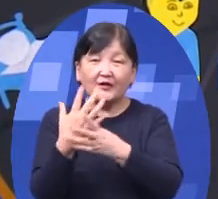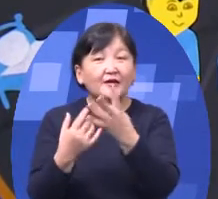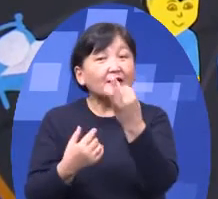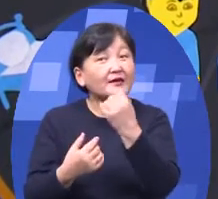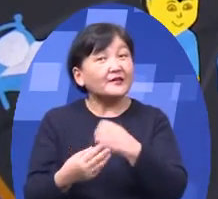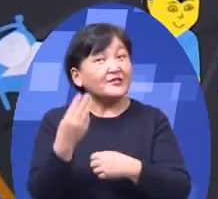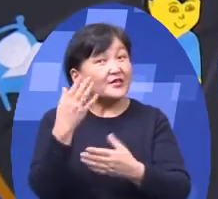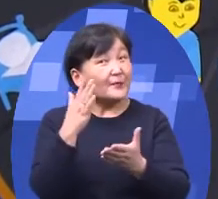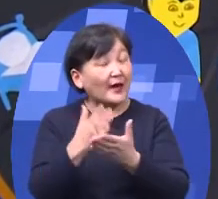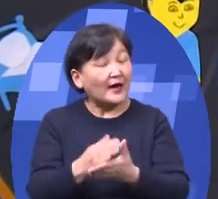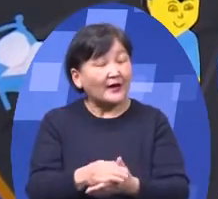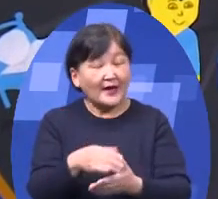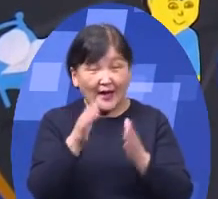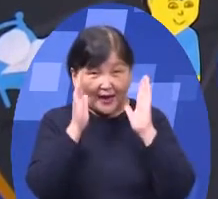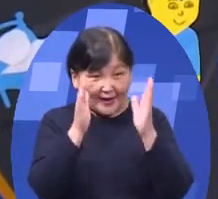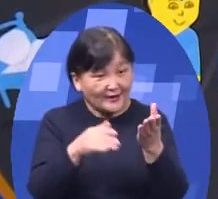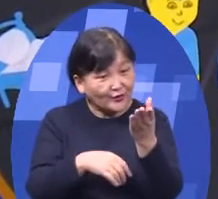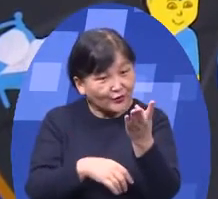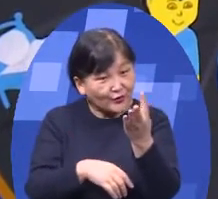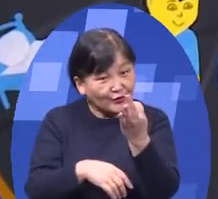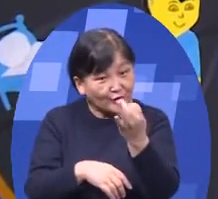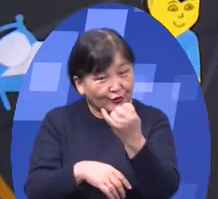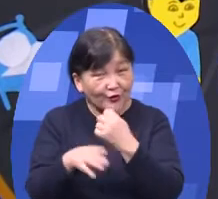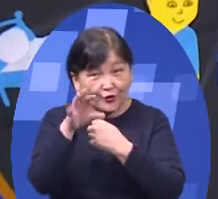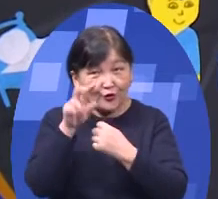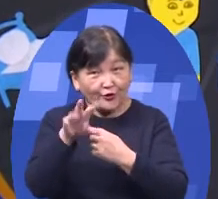байгааг ажиглан тоолцоогоорой.